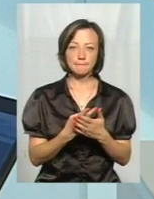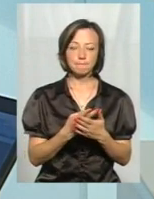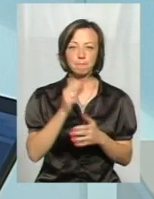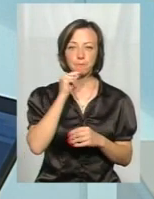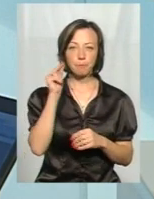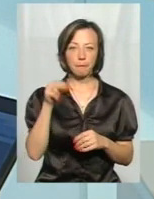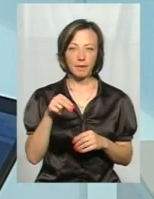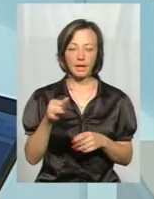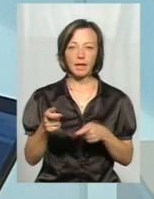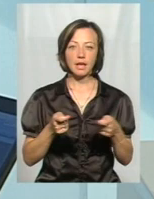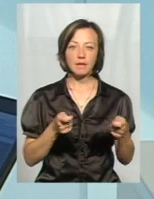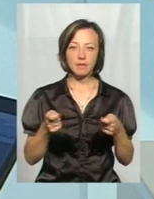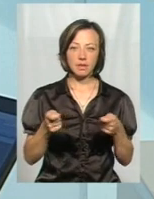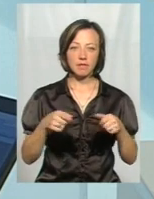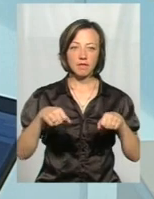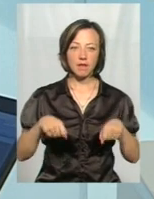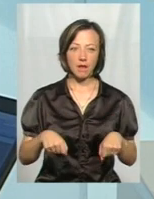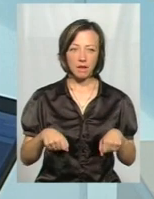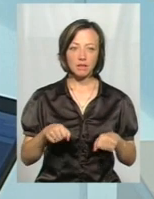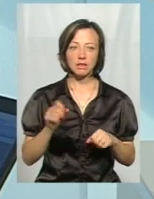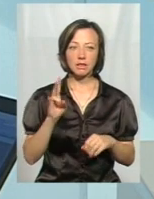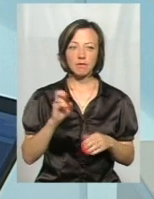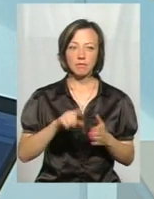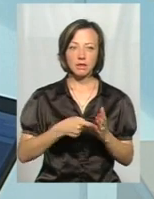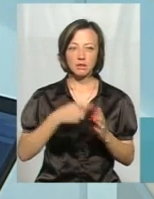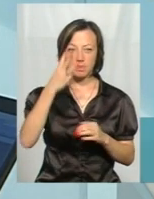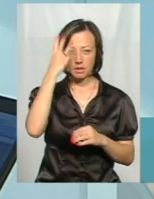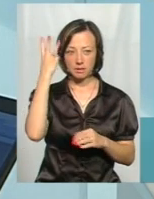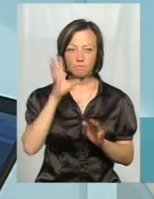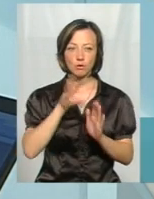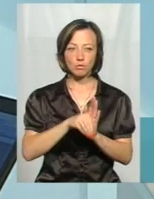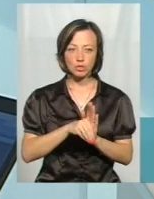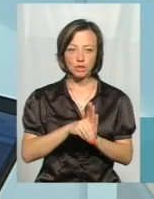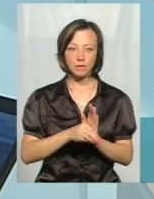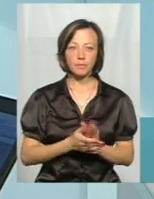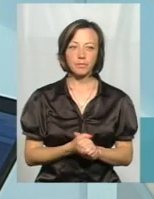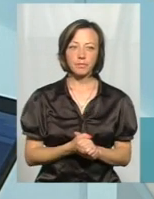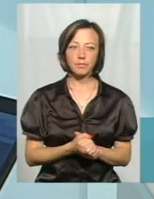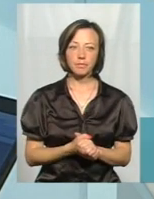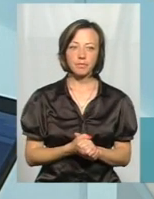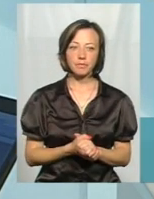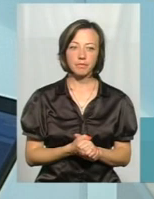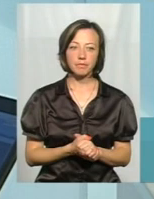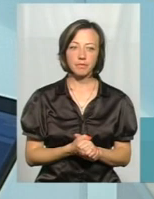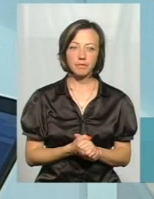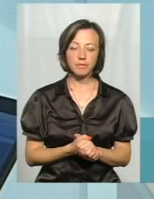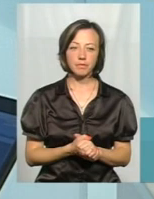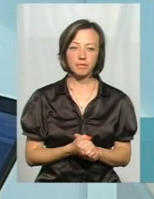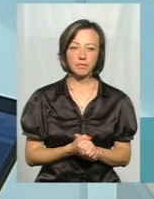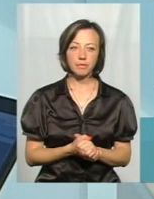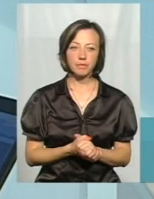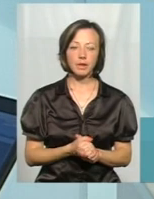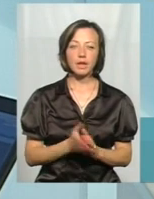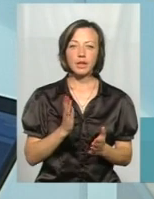вину керівників влади в місті Хмельницькому, в тому числі. А то, що